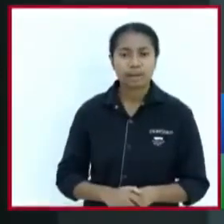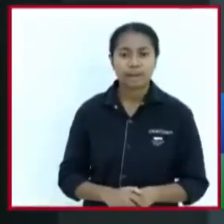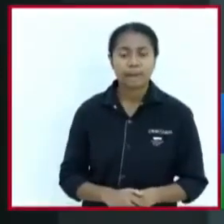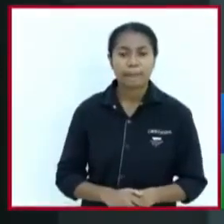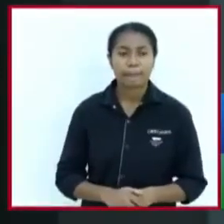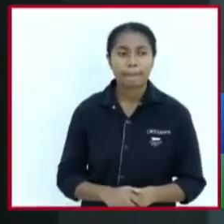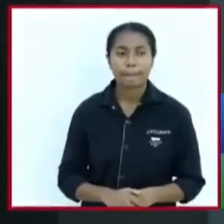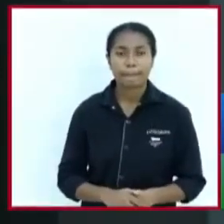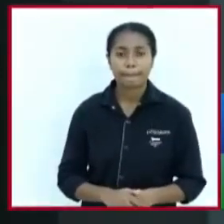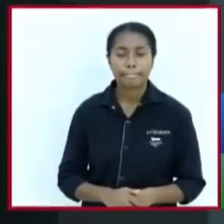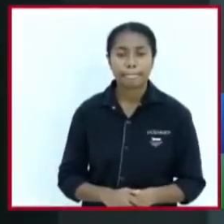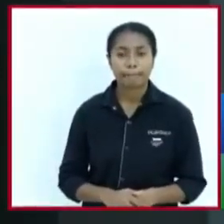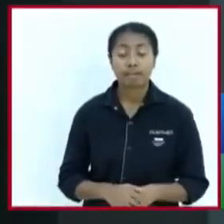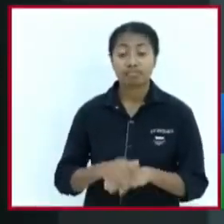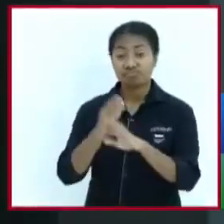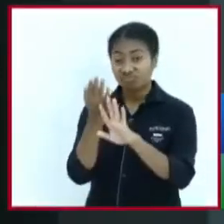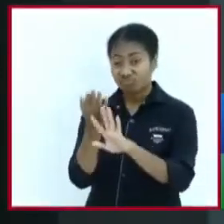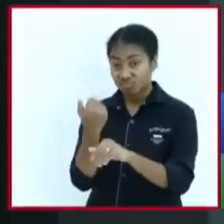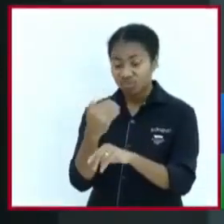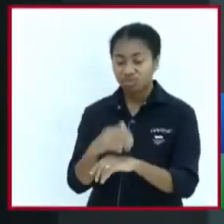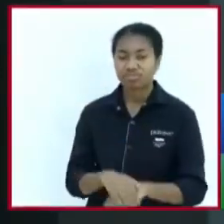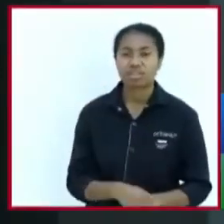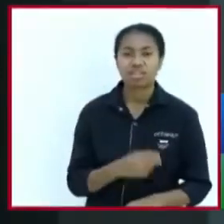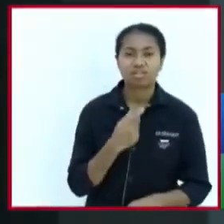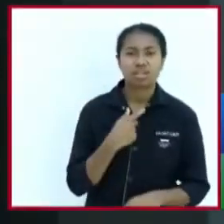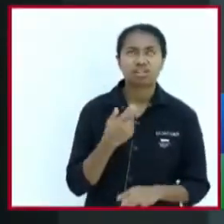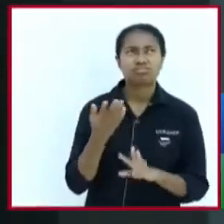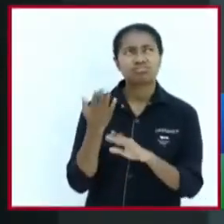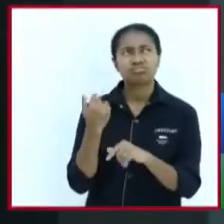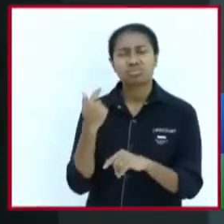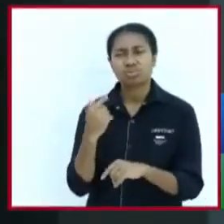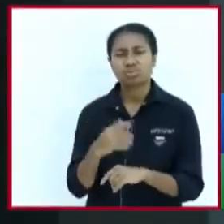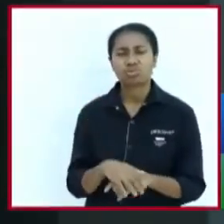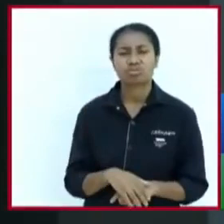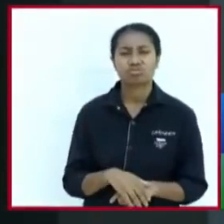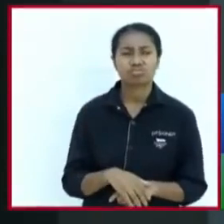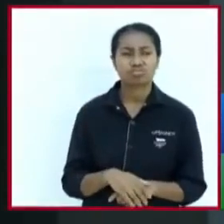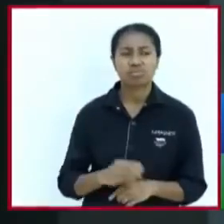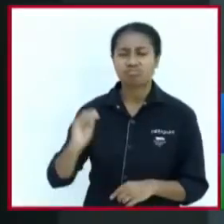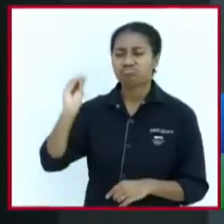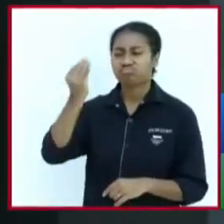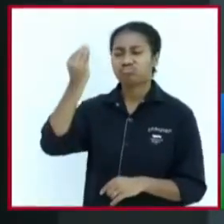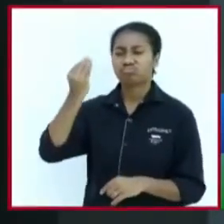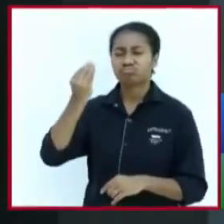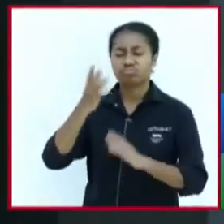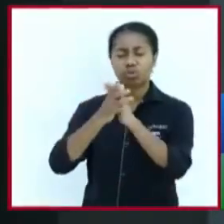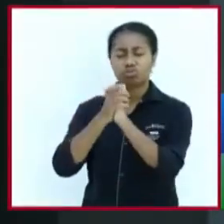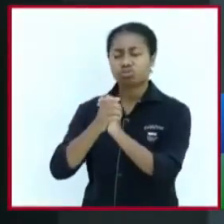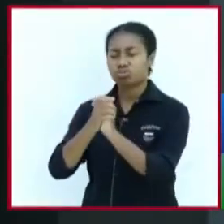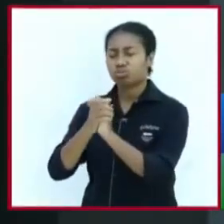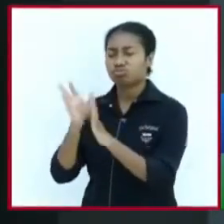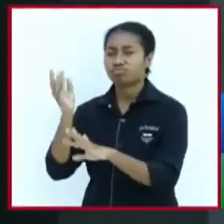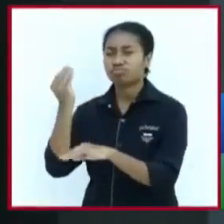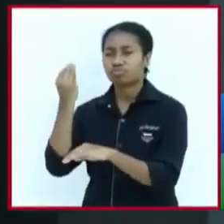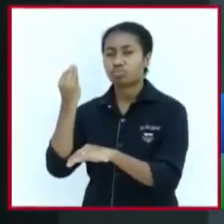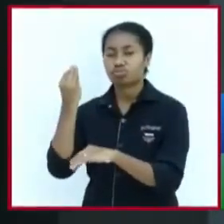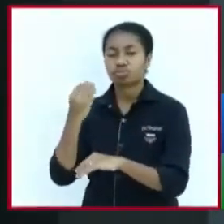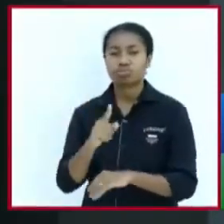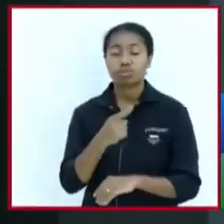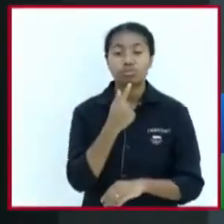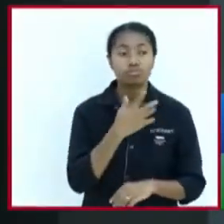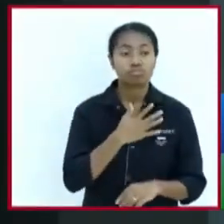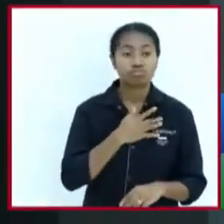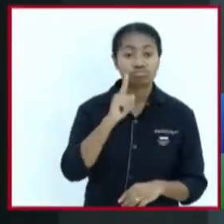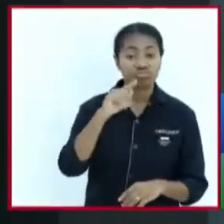Meh dulu waktu saya masih memimpin persekutuan doa Saya punya seorang adik